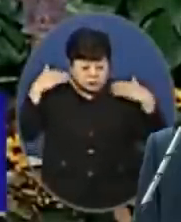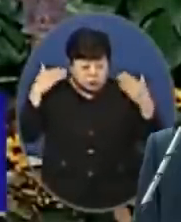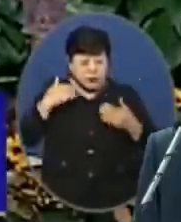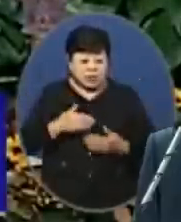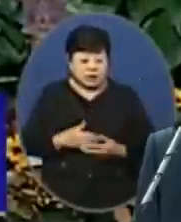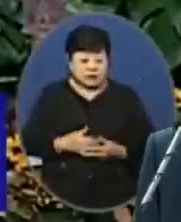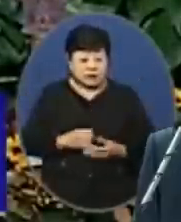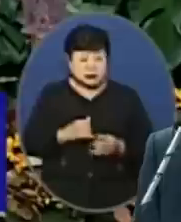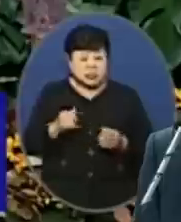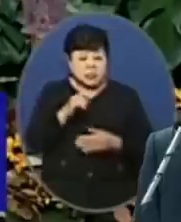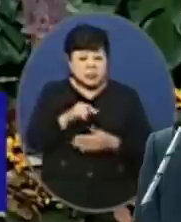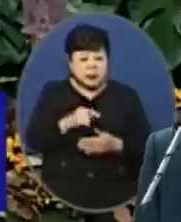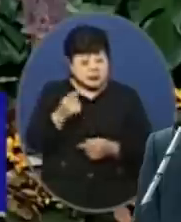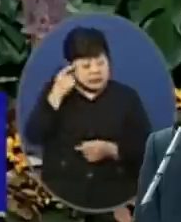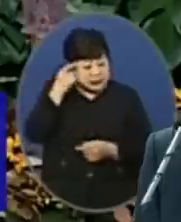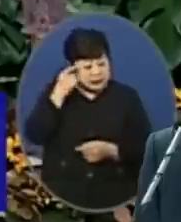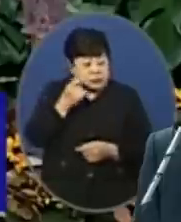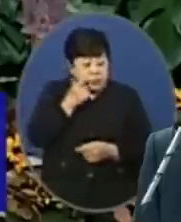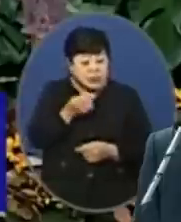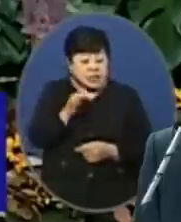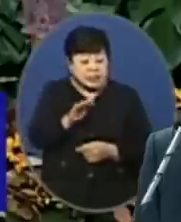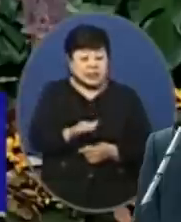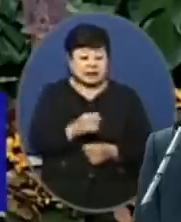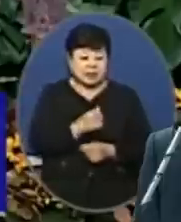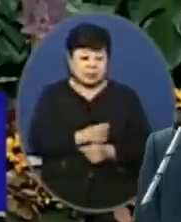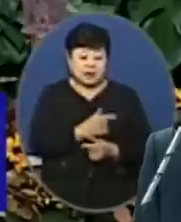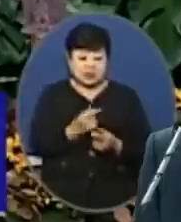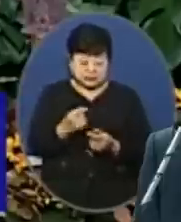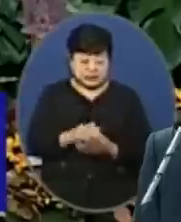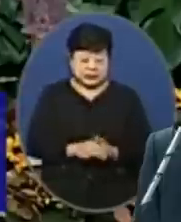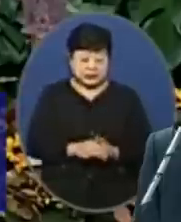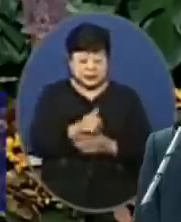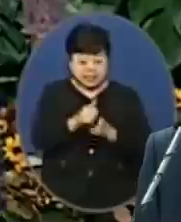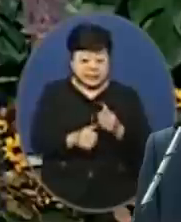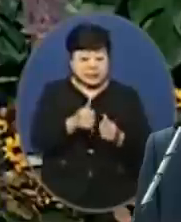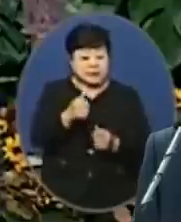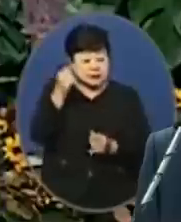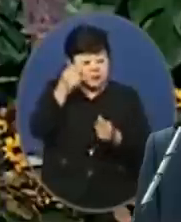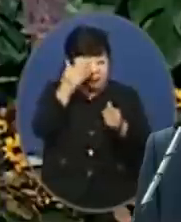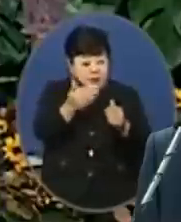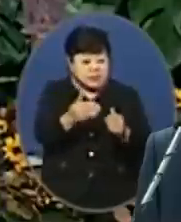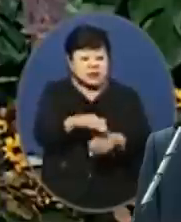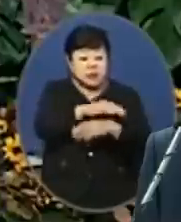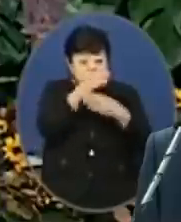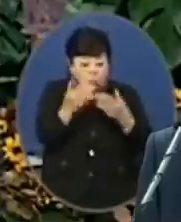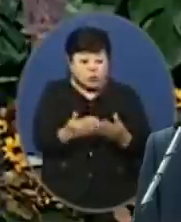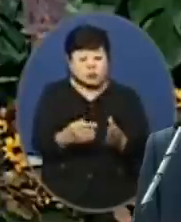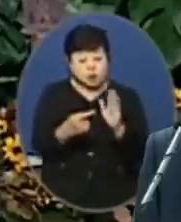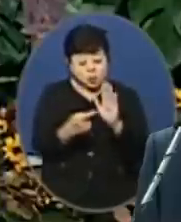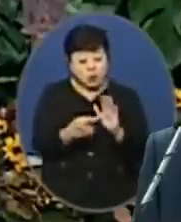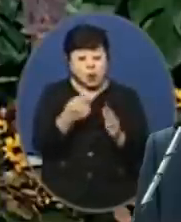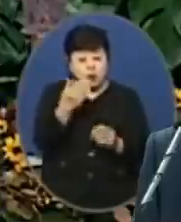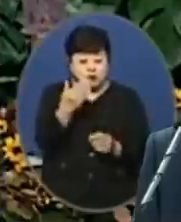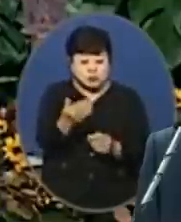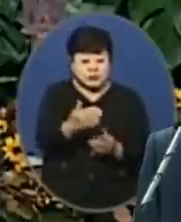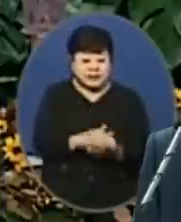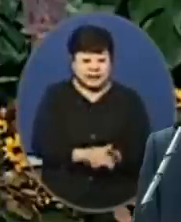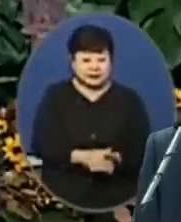못하고 사람의 마음으로 생각지 못하였다 같으나 하나님의 성령이 이 모든 것을 우리에게 보여주시는